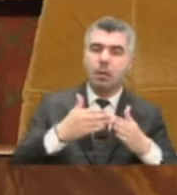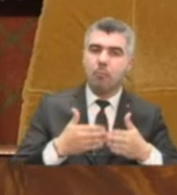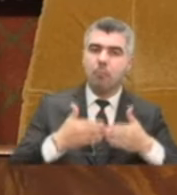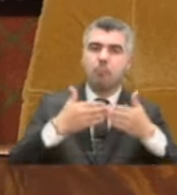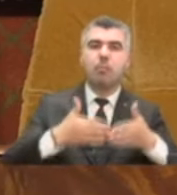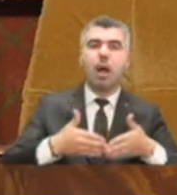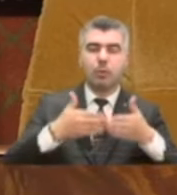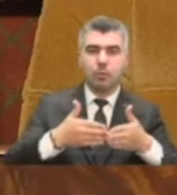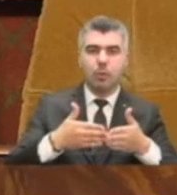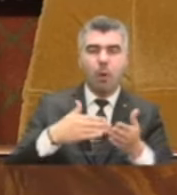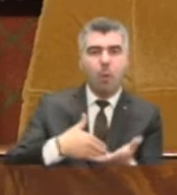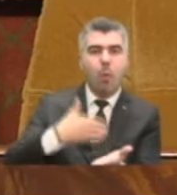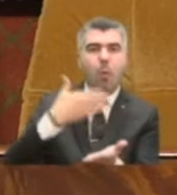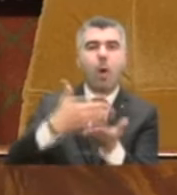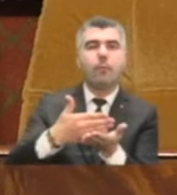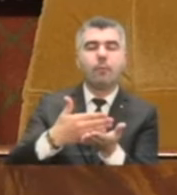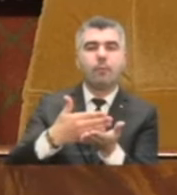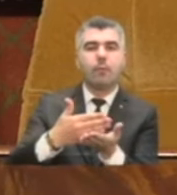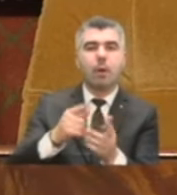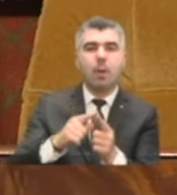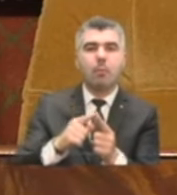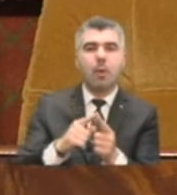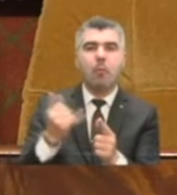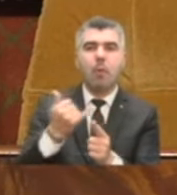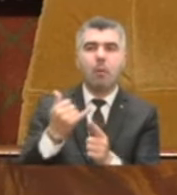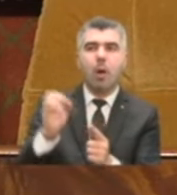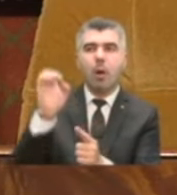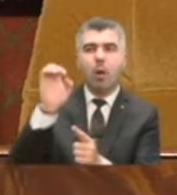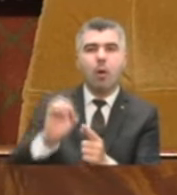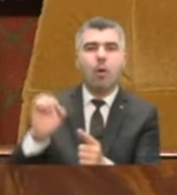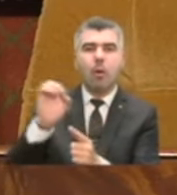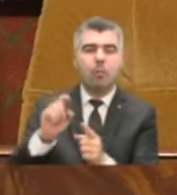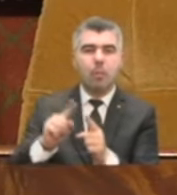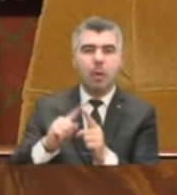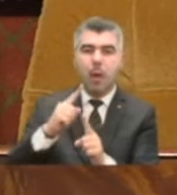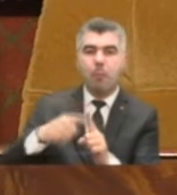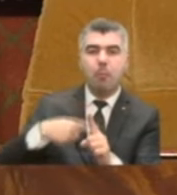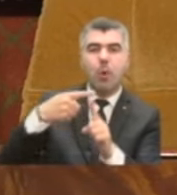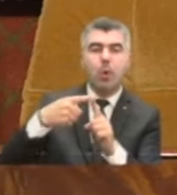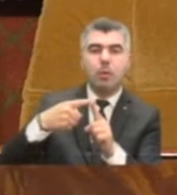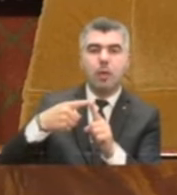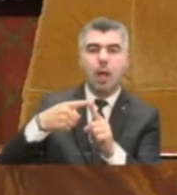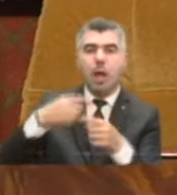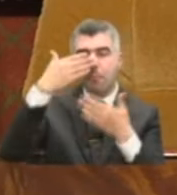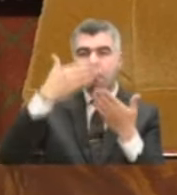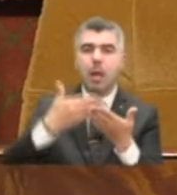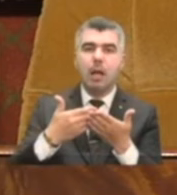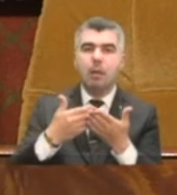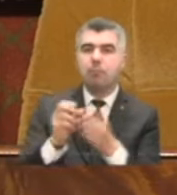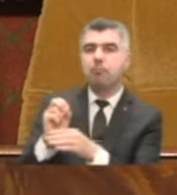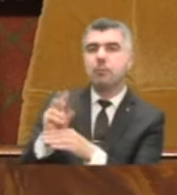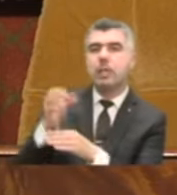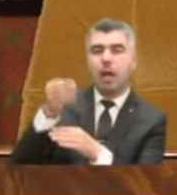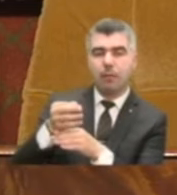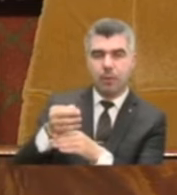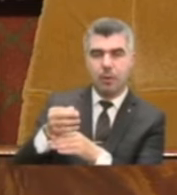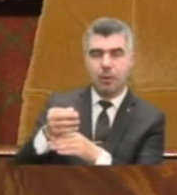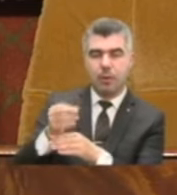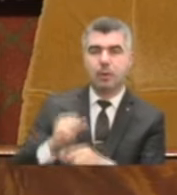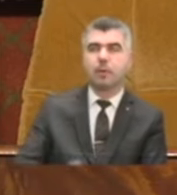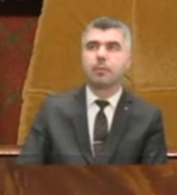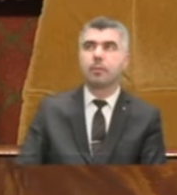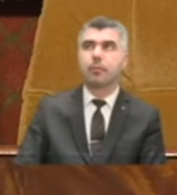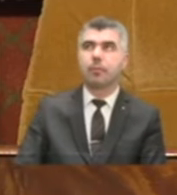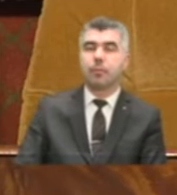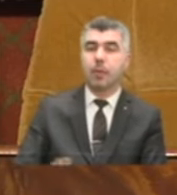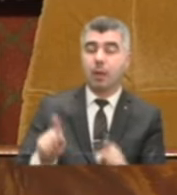بهدف الحد من أهمية الأسطول الأجنبي بأكبر حصة من الرواج البحري للمسافرين مع المغرب، وذلك